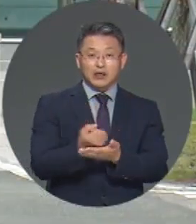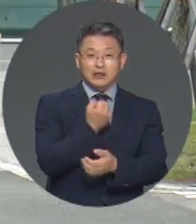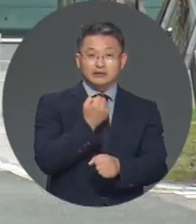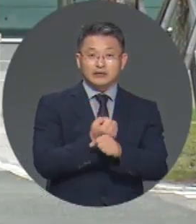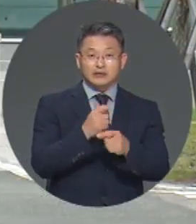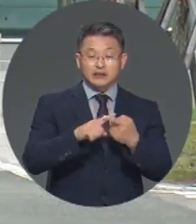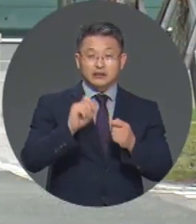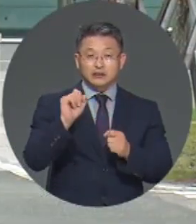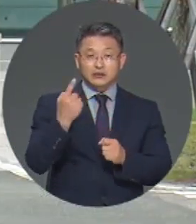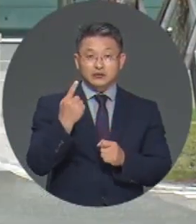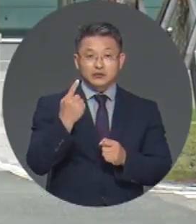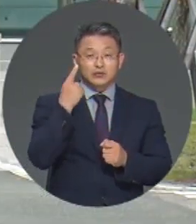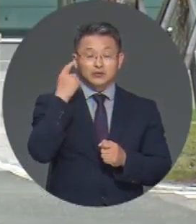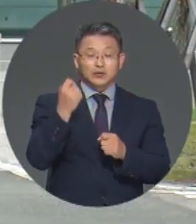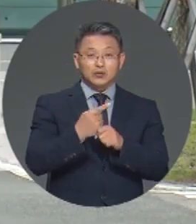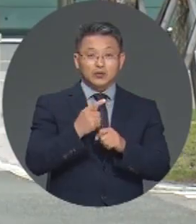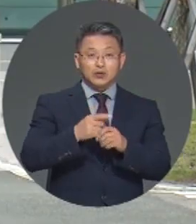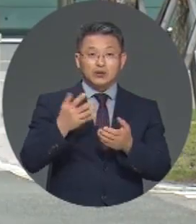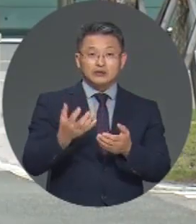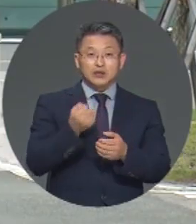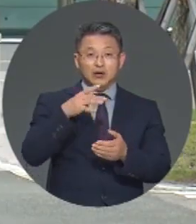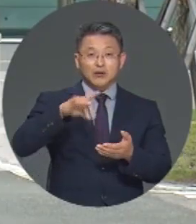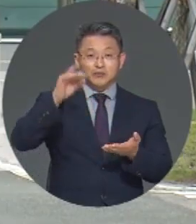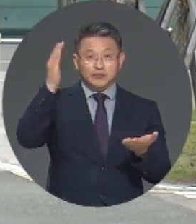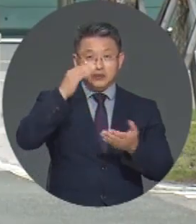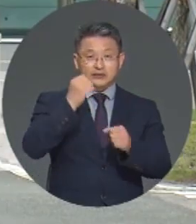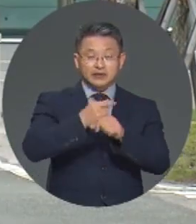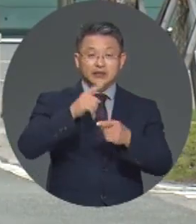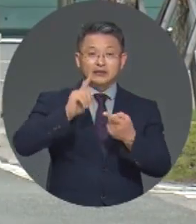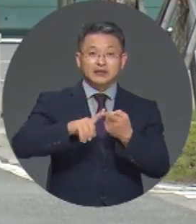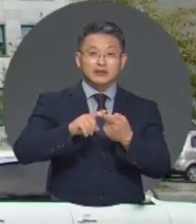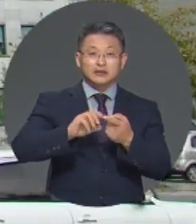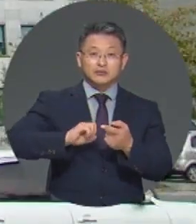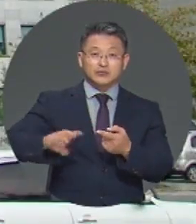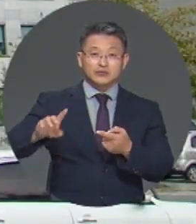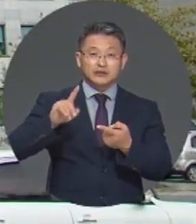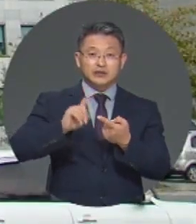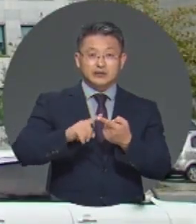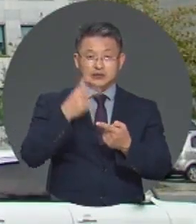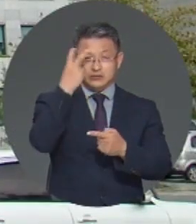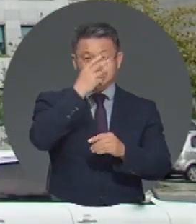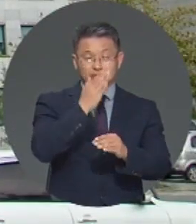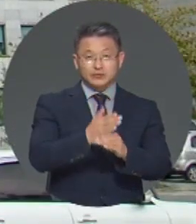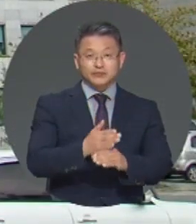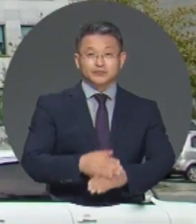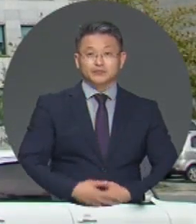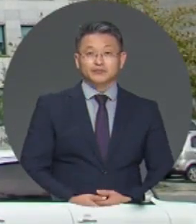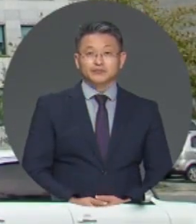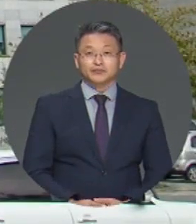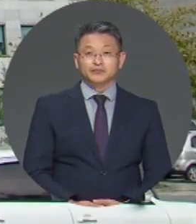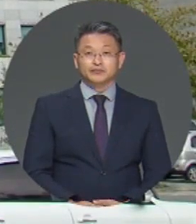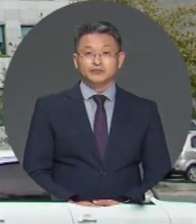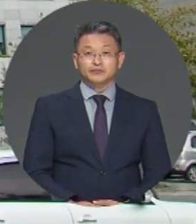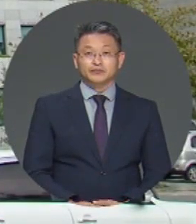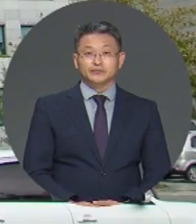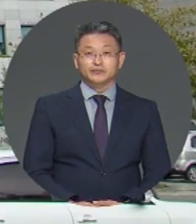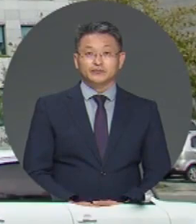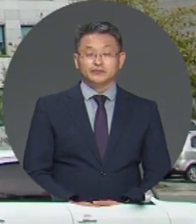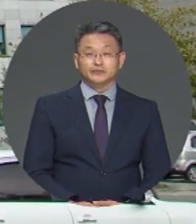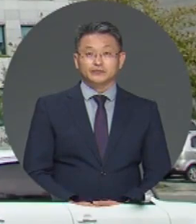습득하게 된 경우와 스마트 단말기를 처음 지급받은 학생의 분실 여부 등을 조사할 방침입니다